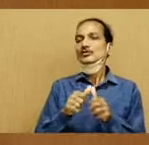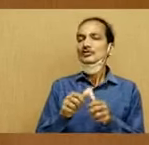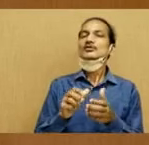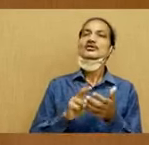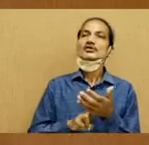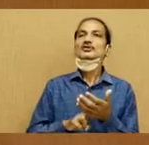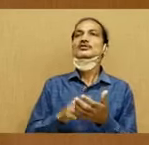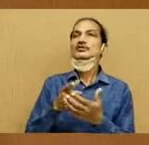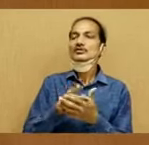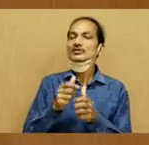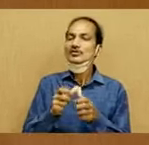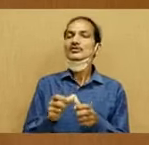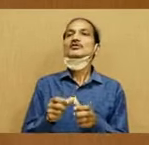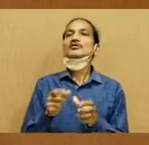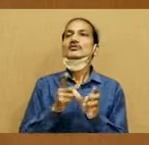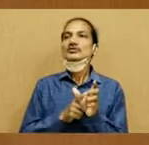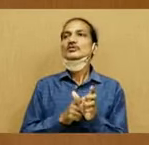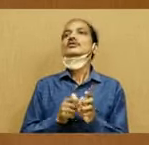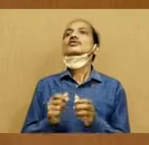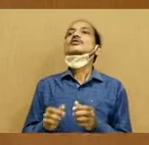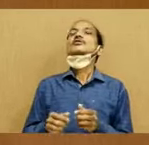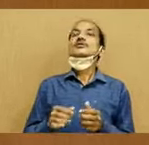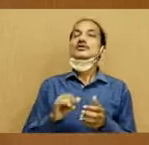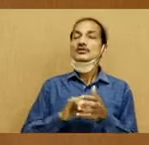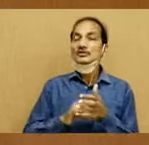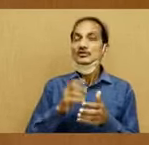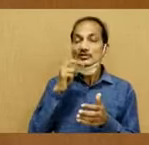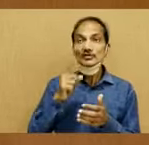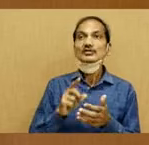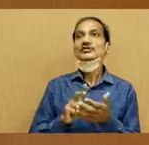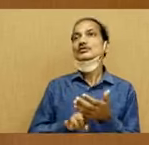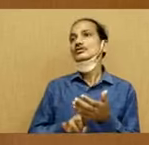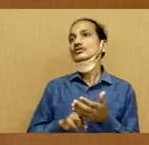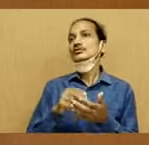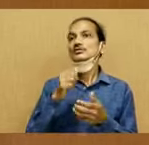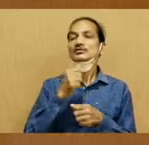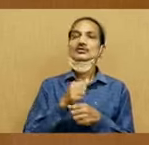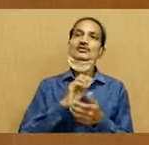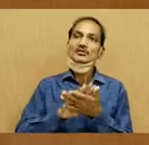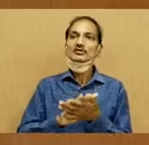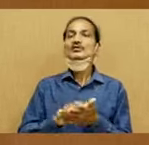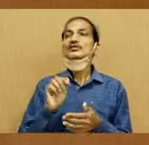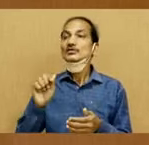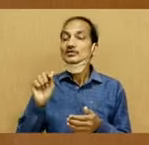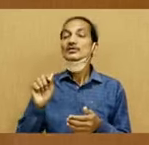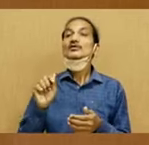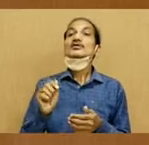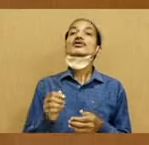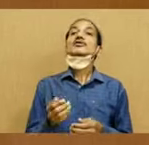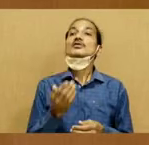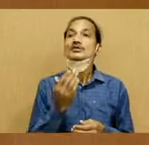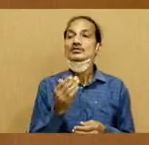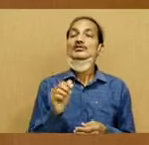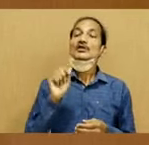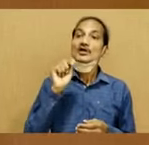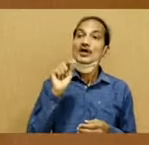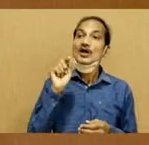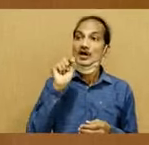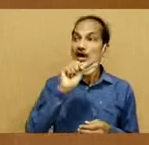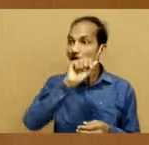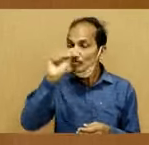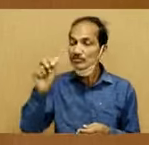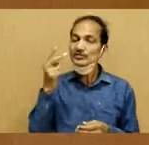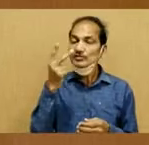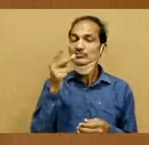ଆପଣମାନେ ଦେଖୁଥିବେ ଆମେ ଇଏ ଯେଉଁ ବିଶେଷ କାର୍ଯ୍ୟକ୍ରମ ଆପଣମାନଙ୍କ ପାଇଁ ପ୍ରସ୍ତୁତ କରୁଛୁ, ସେ